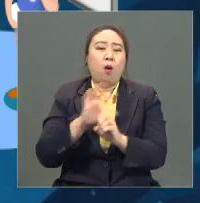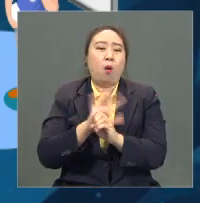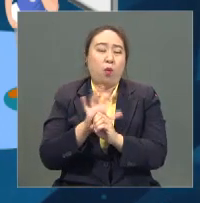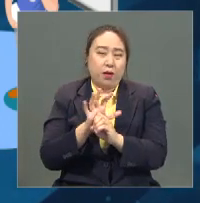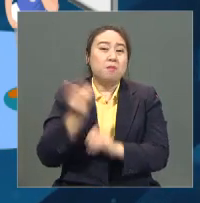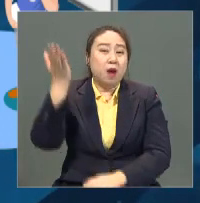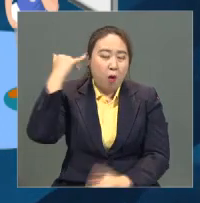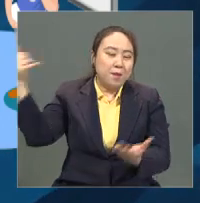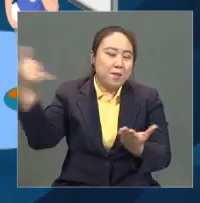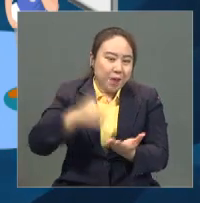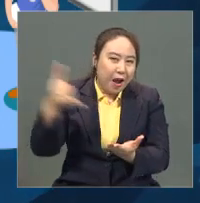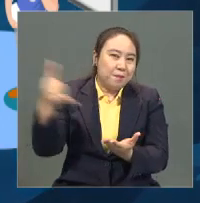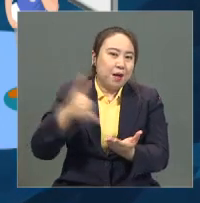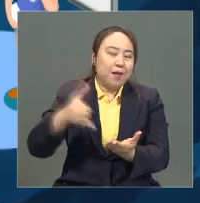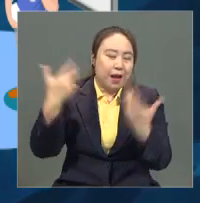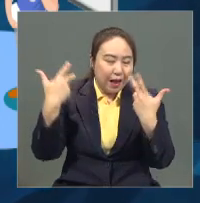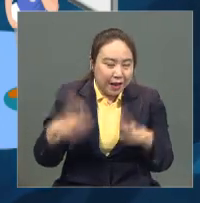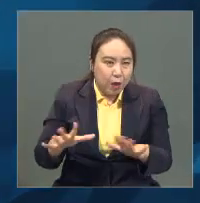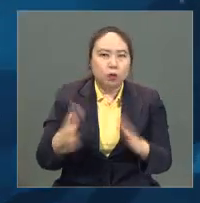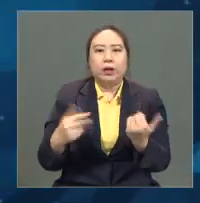คนและมารวมกับญาติผู้ป่วยแล้วก็จะมีเราๆสักสองพันคนโดยชาวต่างชาติที่จะเข้ามาเป็นผู้ป่วยต่างชาติที่เข้ามารักษาตามปกติก่อนหน้านี้อยู่แล้วนะคะแต่เป็นการรักษาที่ขาดความต่อเนื่องปลายเพราะเกิดการแพร่ระบาดของคุย19กลุ่มนี้ก็เลยอยากที่จะเข้ามารักษาอย่างต่อเนื่องสำหรับชาวต่างชาติที่เข้าร่วมโครงการนี้จะต้องนัดหมายล่วงหน้ากับสถานพยาบาลโดยเข้ารับการรักษา